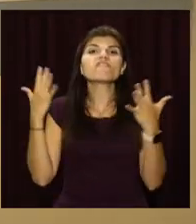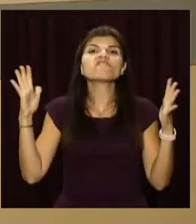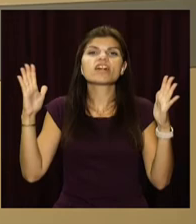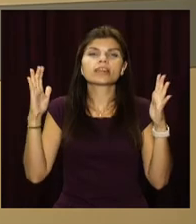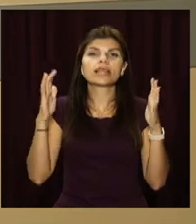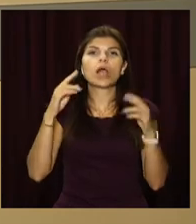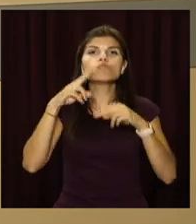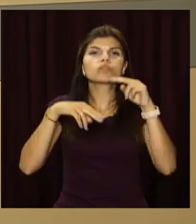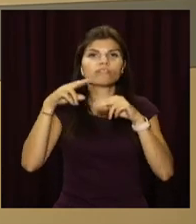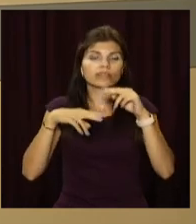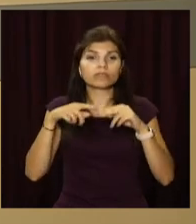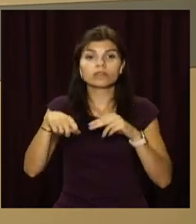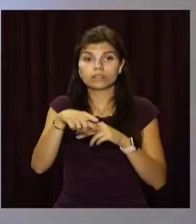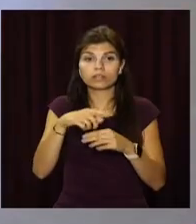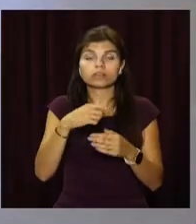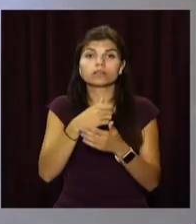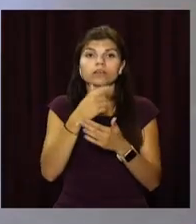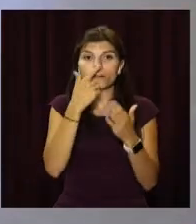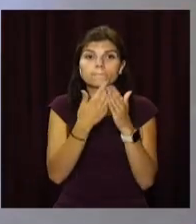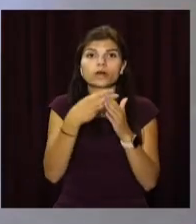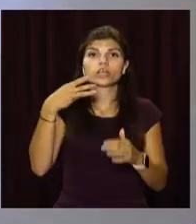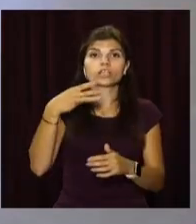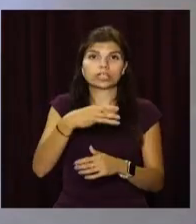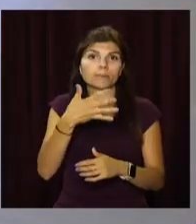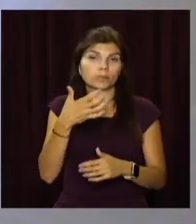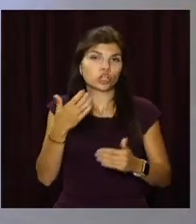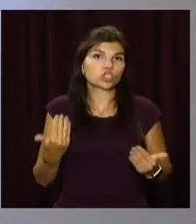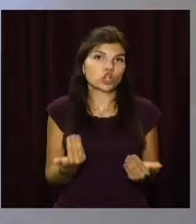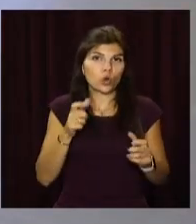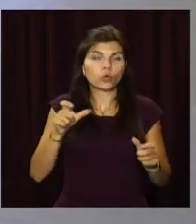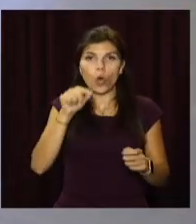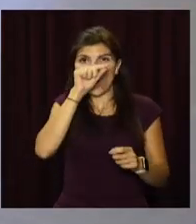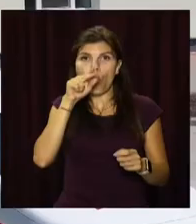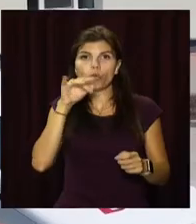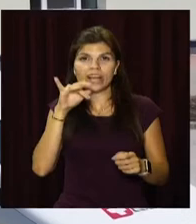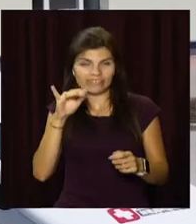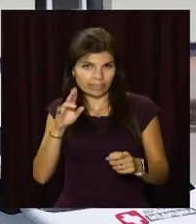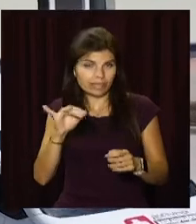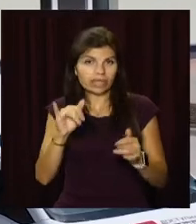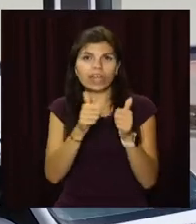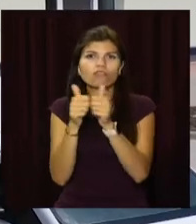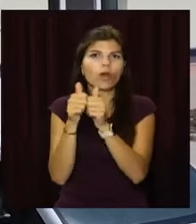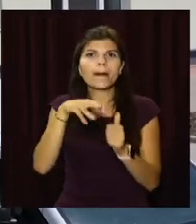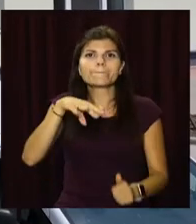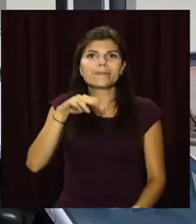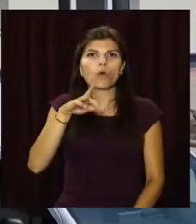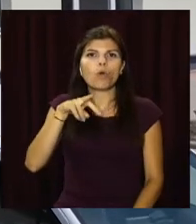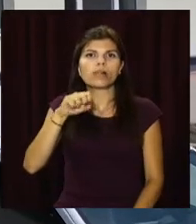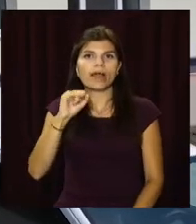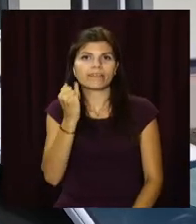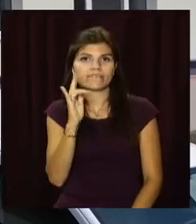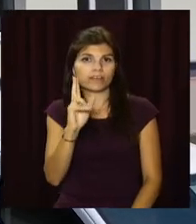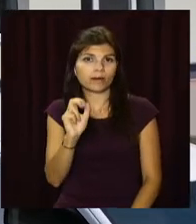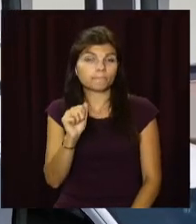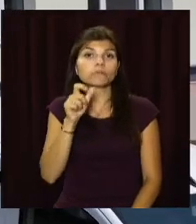програмою «Велике будівництво». Заклад обслуговуватиме понад 3,5 тисячі жителів Курилівки та сусідньої Миколаївки. Люди з